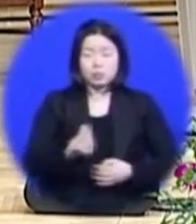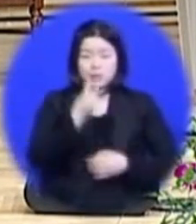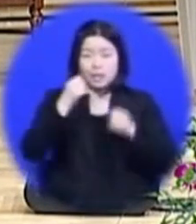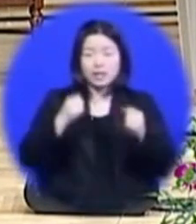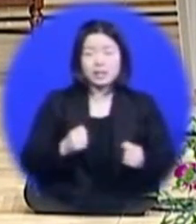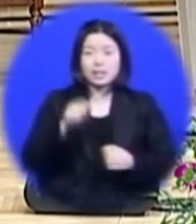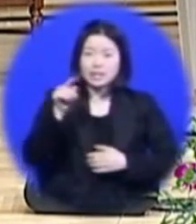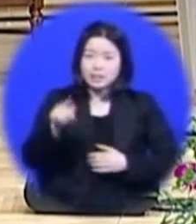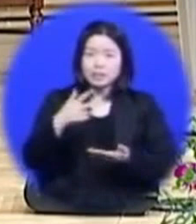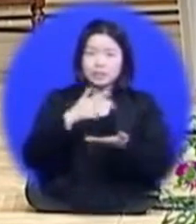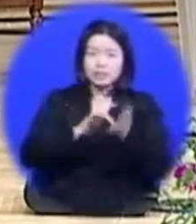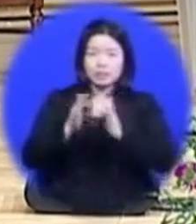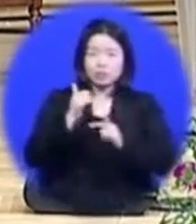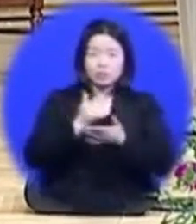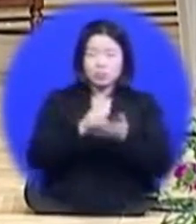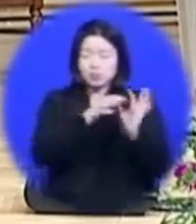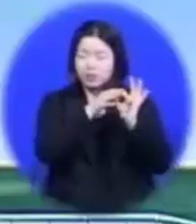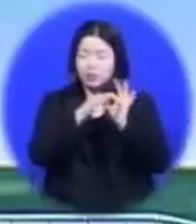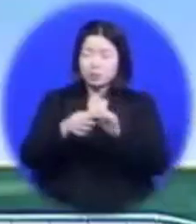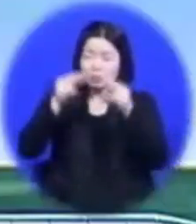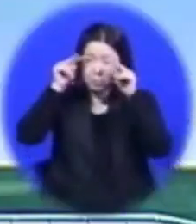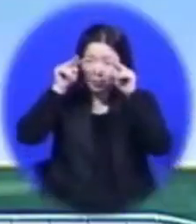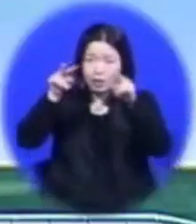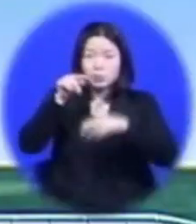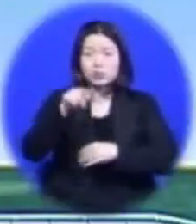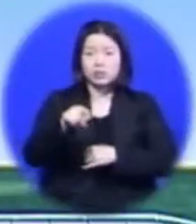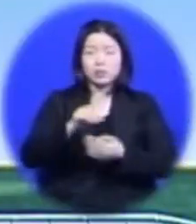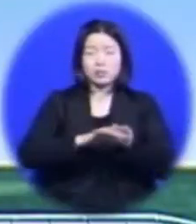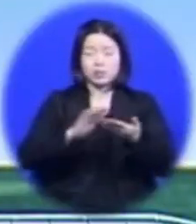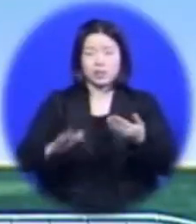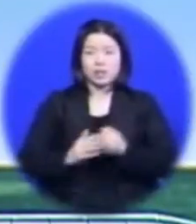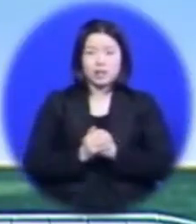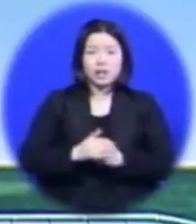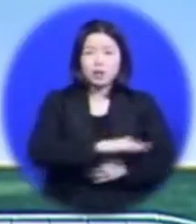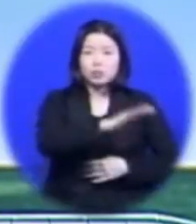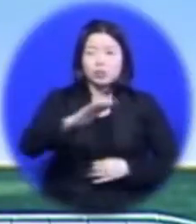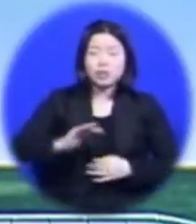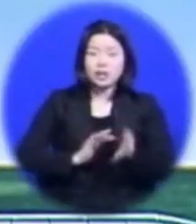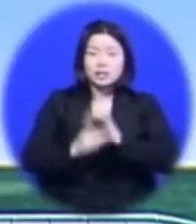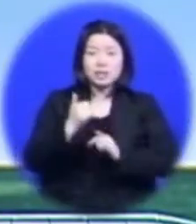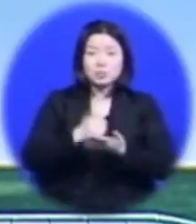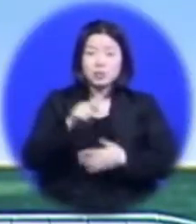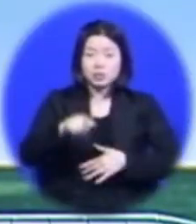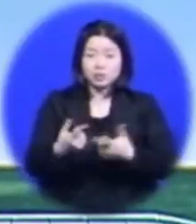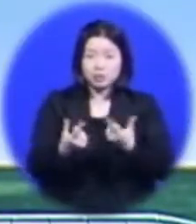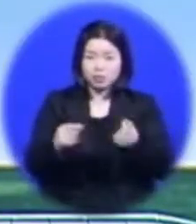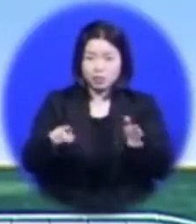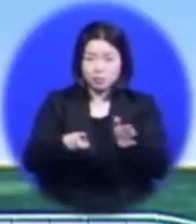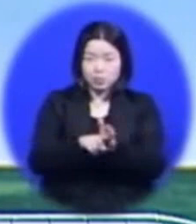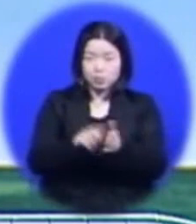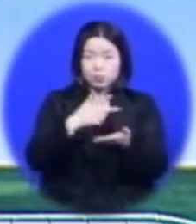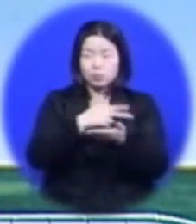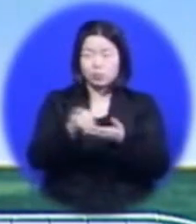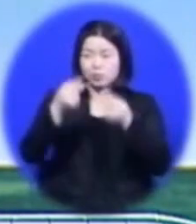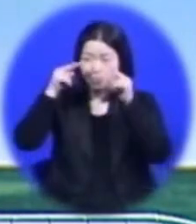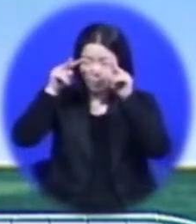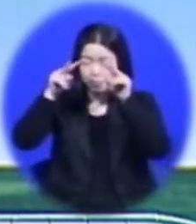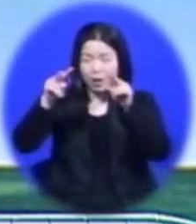예수님을 계속 바라보며 사는 것입니다. 우리가 예수님을 그렇게 믿고 주님을 바라보게